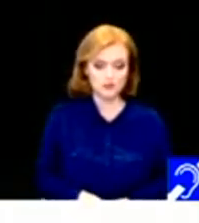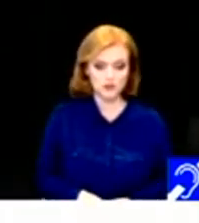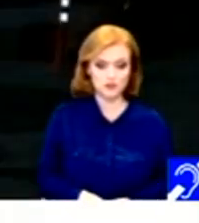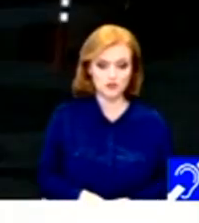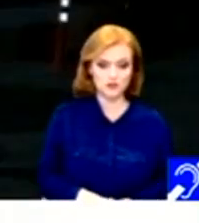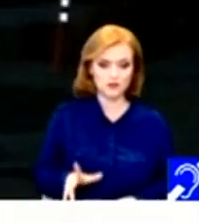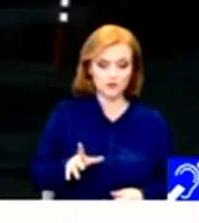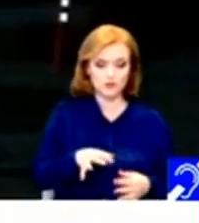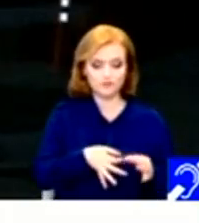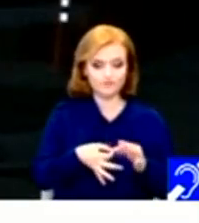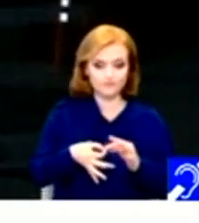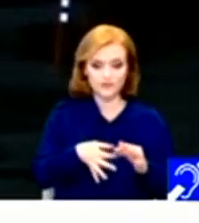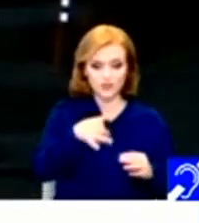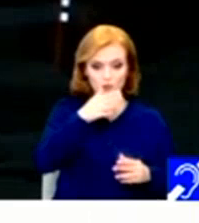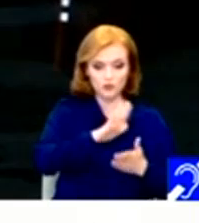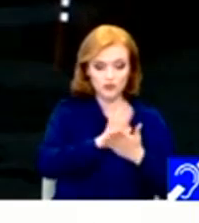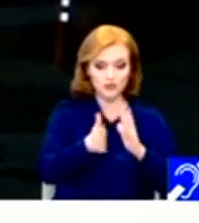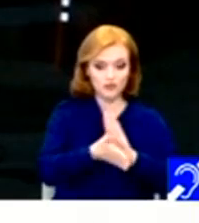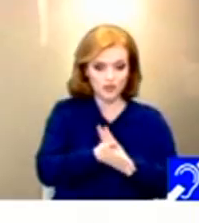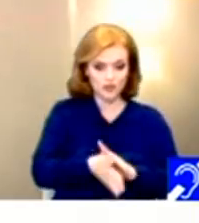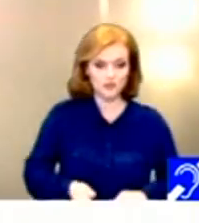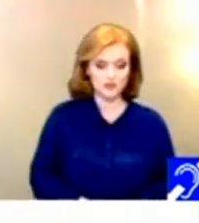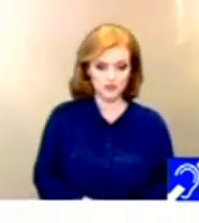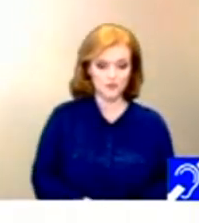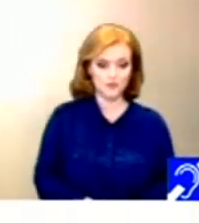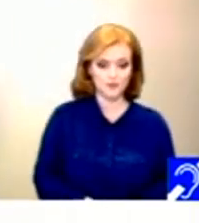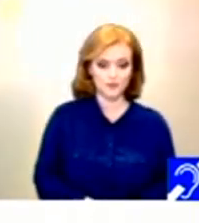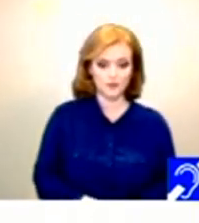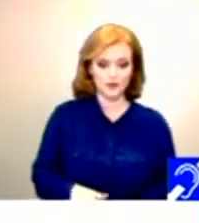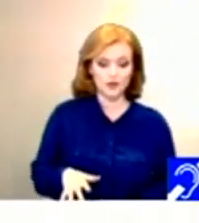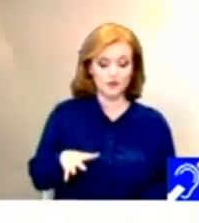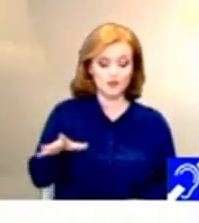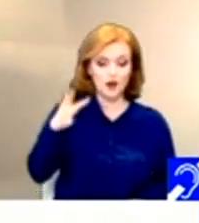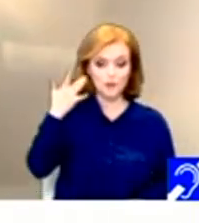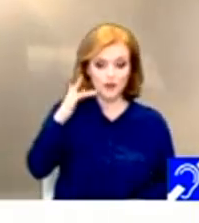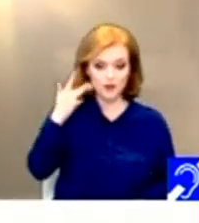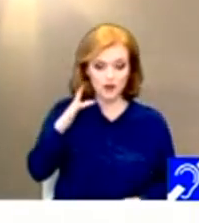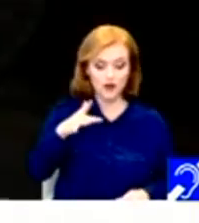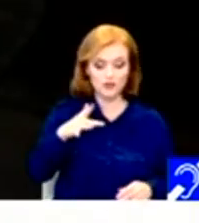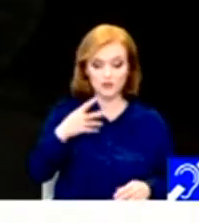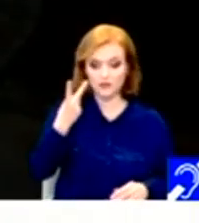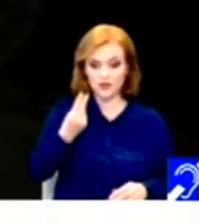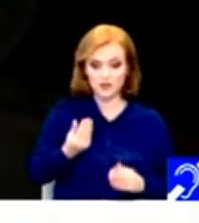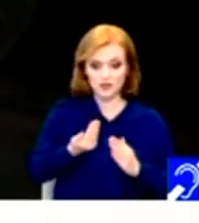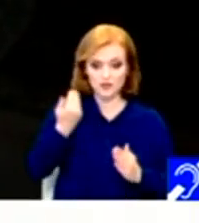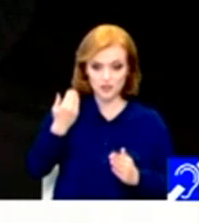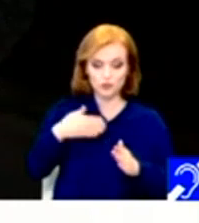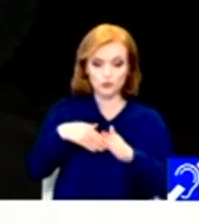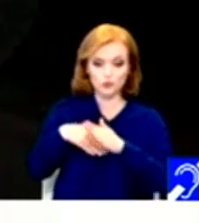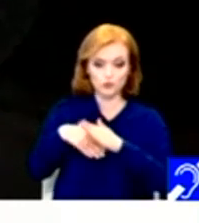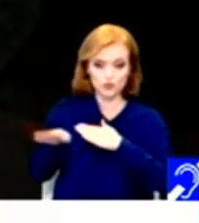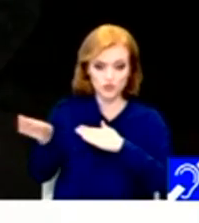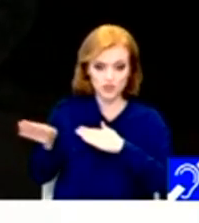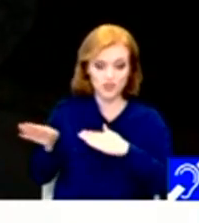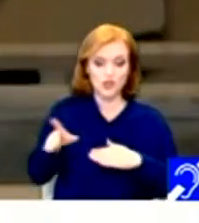aliații turcilor din Armata Siriană Liberă, grupare de opoziție. Trupele americane s-au retras acum două zile pentru a permite această